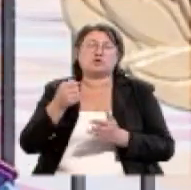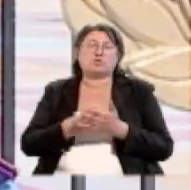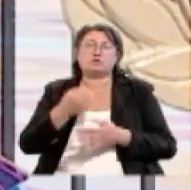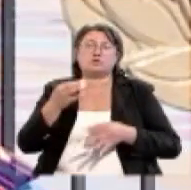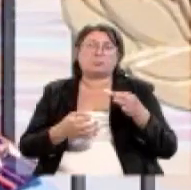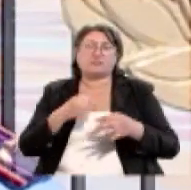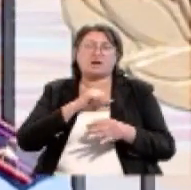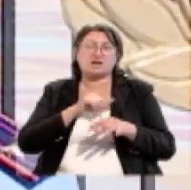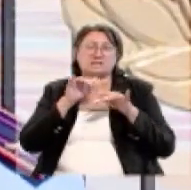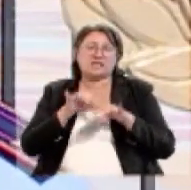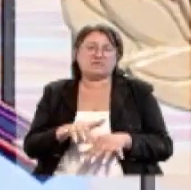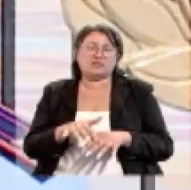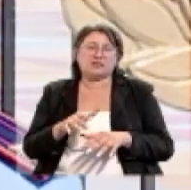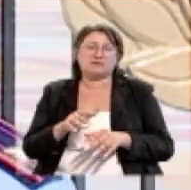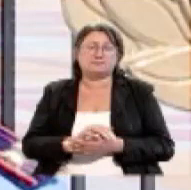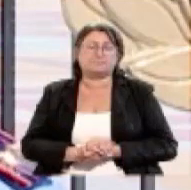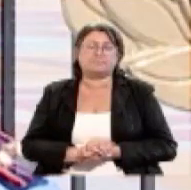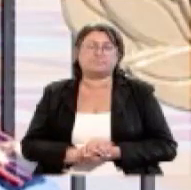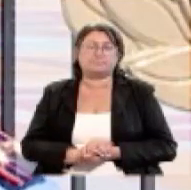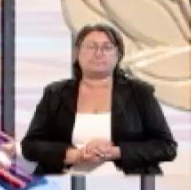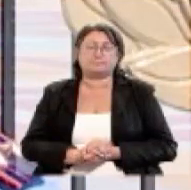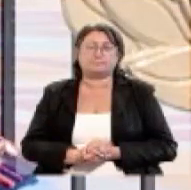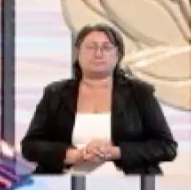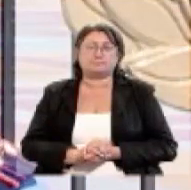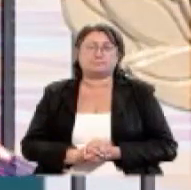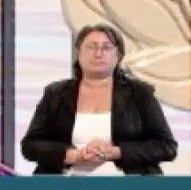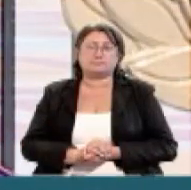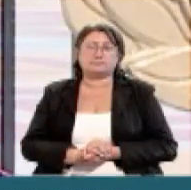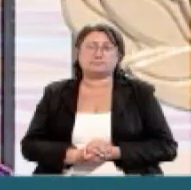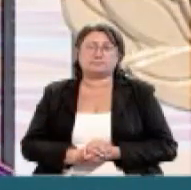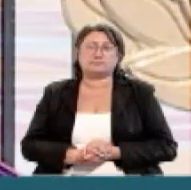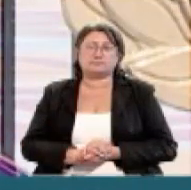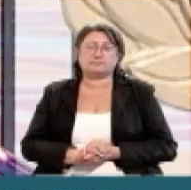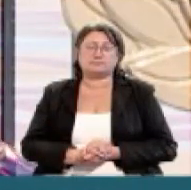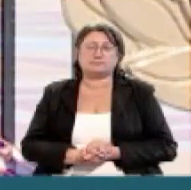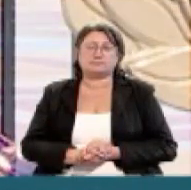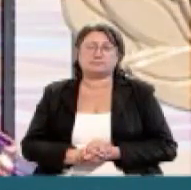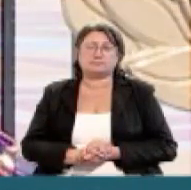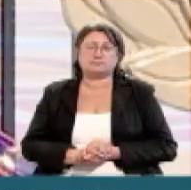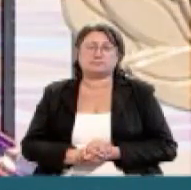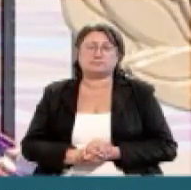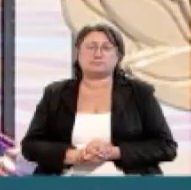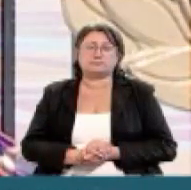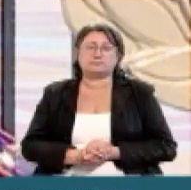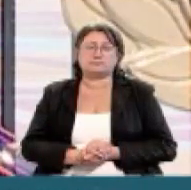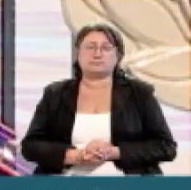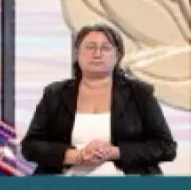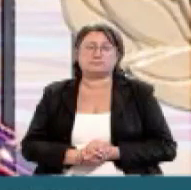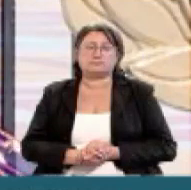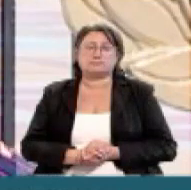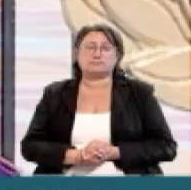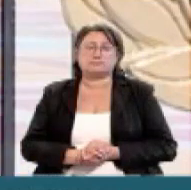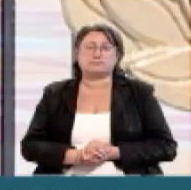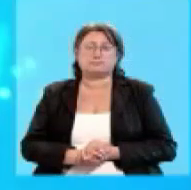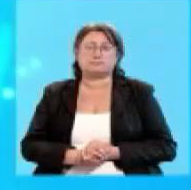қылмыстық кодексінің 297 бабының 3-ші бөлігі бойынша басталған сотқа дейінгі тергеу аясында қажетті тергеу әрекеттері